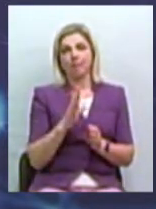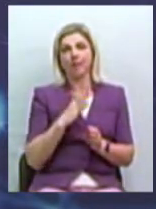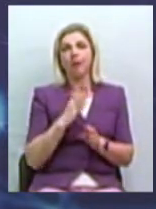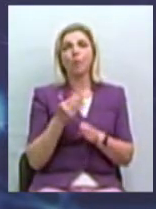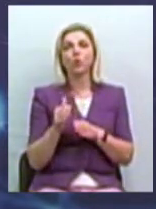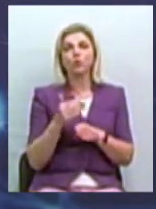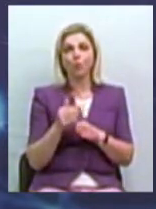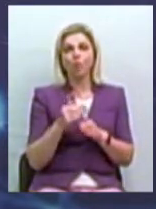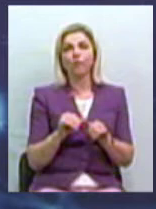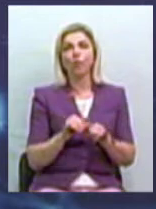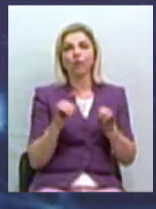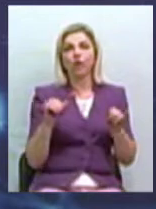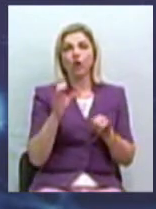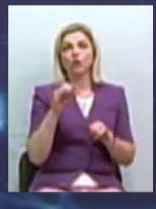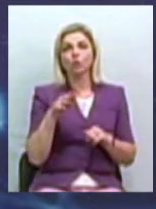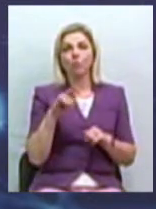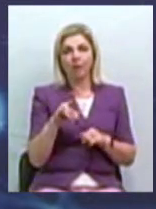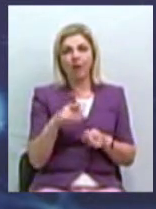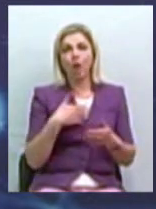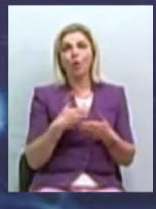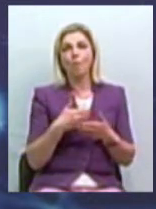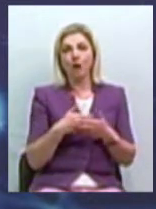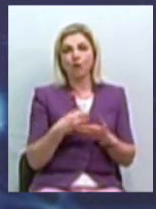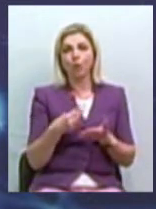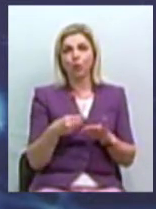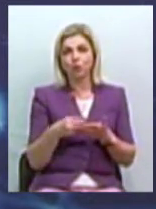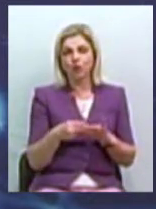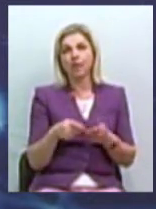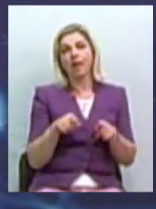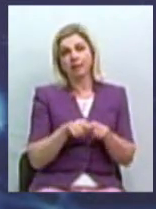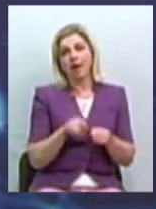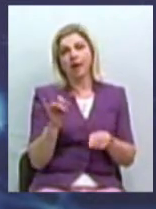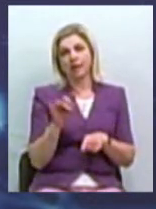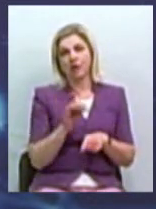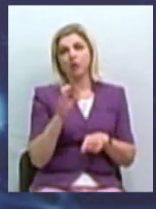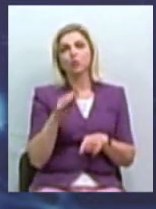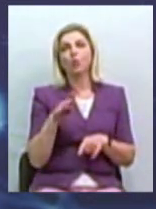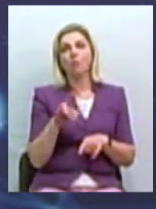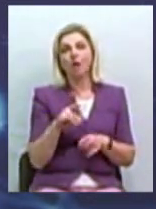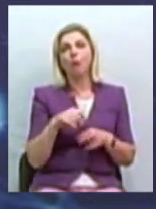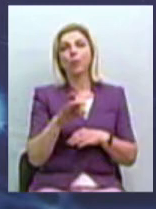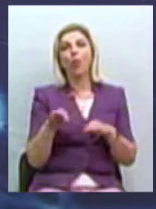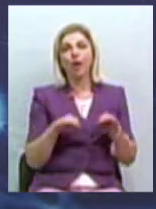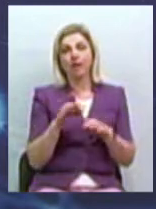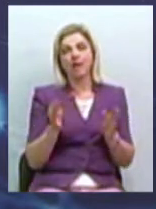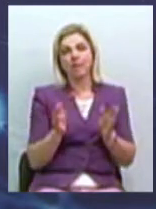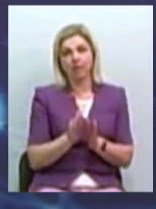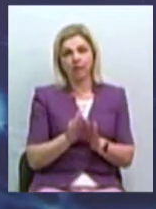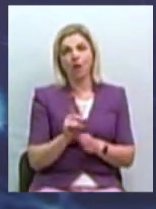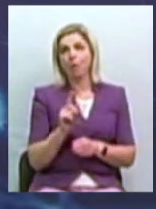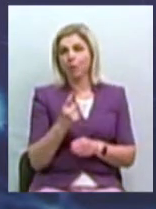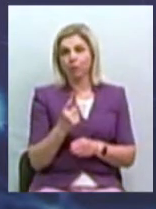поступове збільшення як суми проєктів громадського бюджету, так, в принципі, і суми проєкту малих,